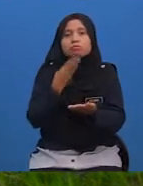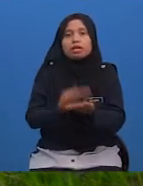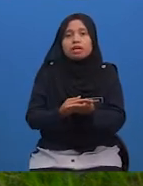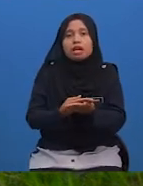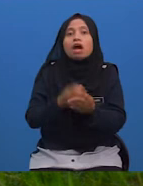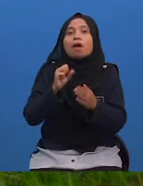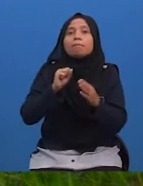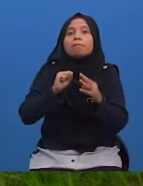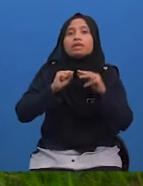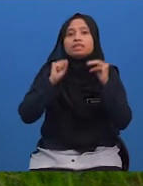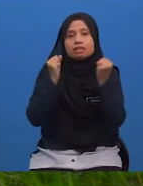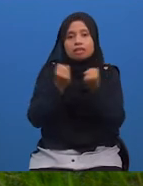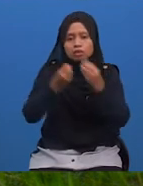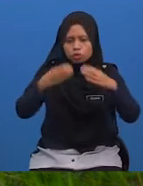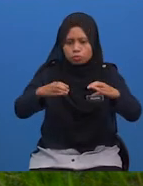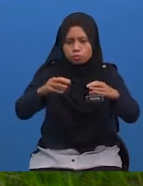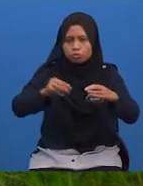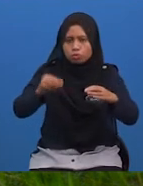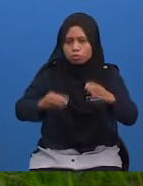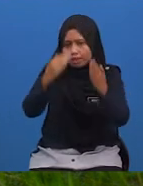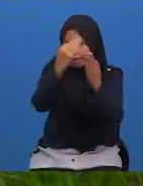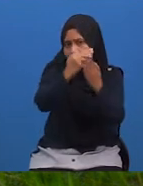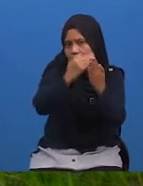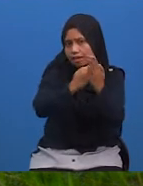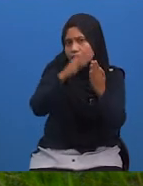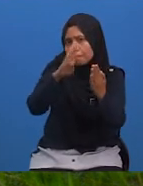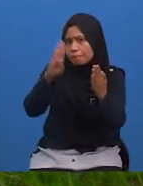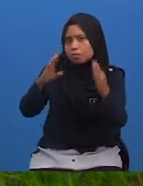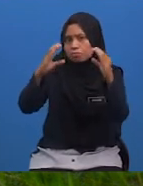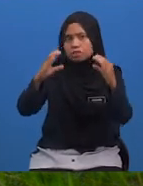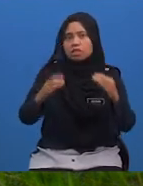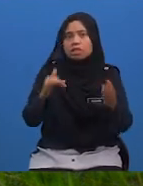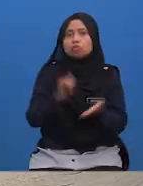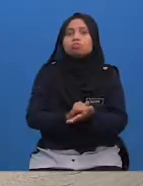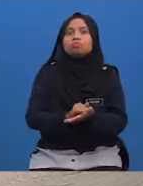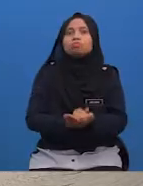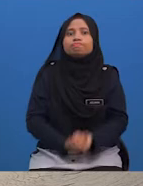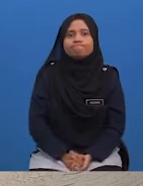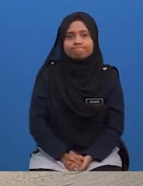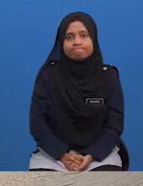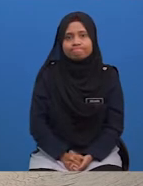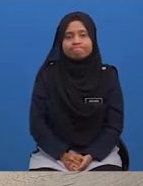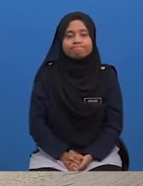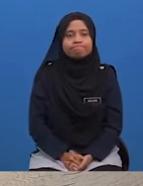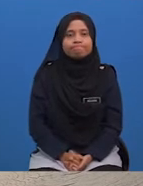setempat. Cuba murid-murid menyeneraikan keempat-empat cara itu.